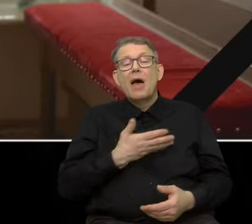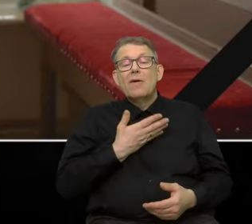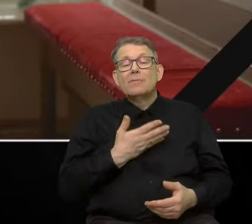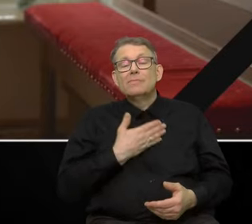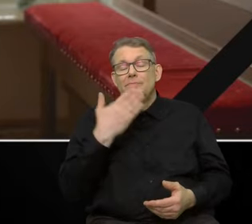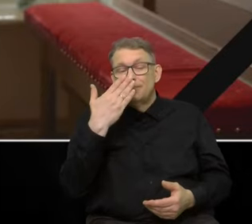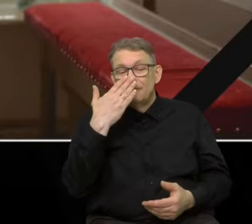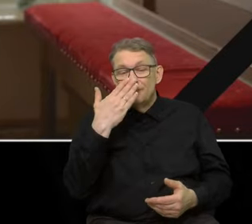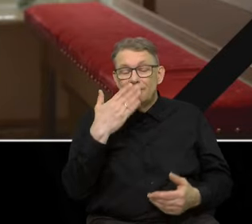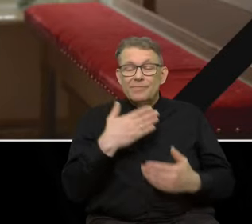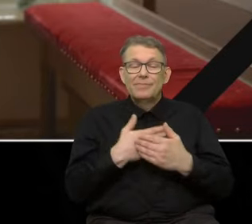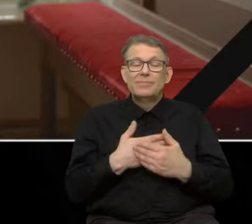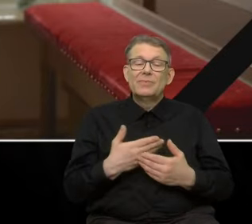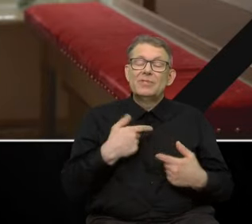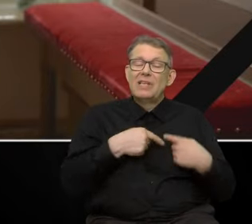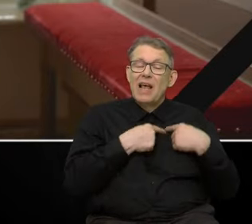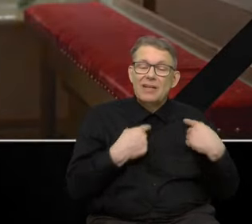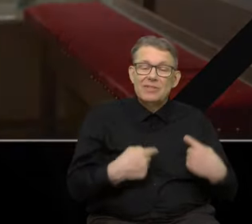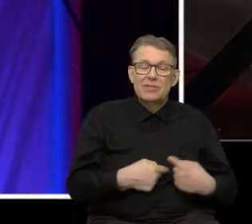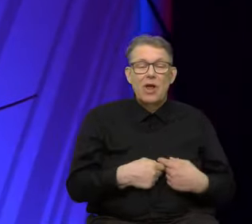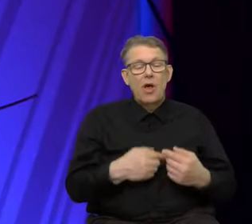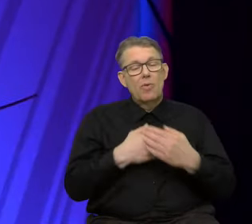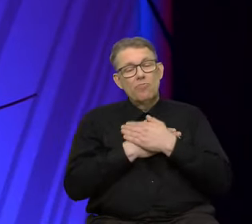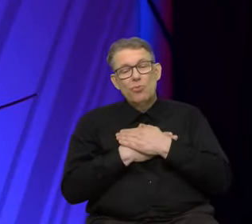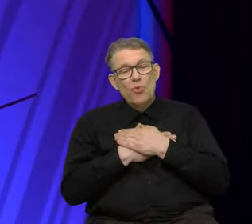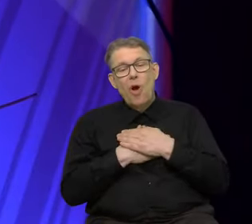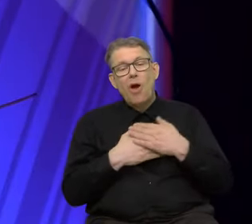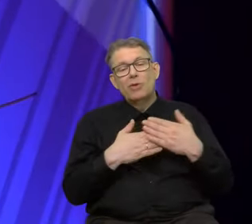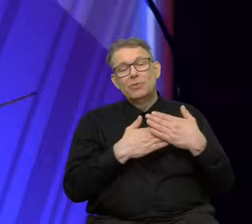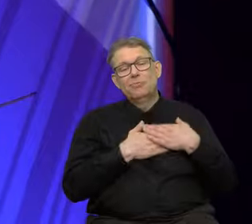serdeczności, miłości, miłosierdzia.